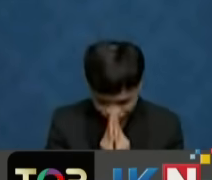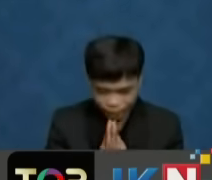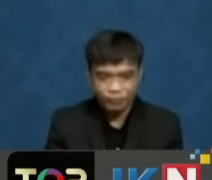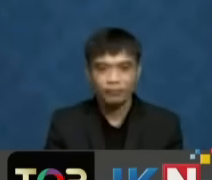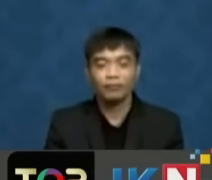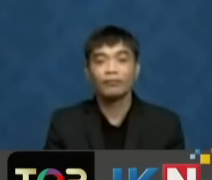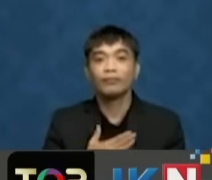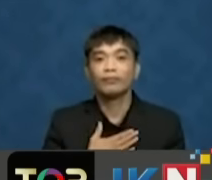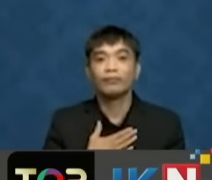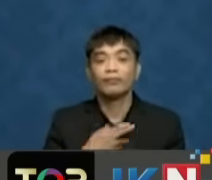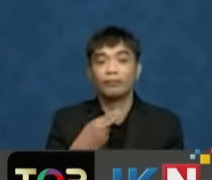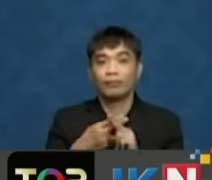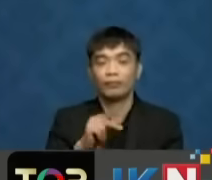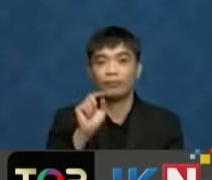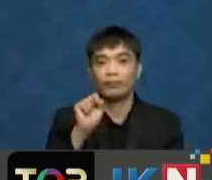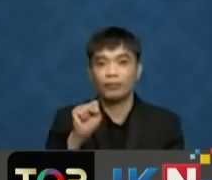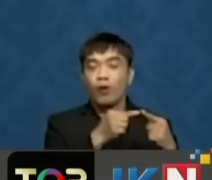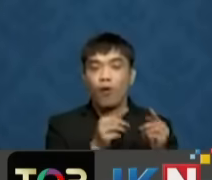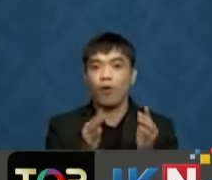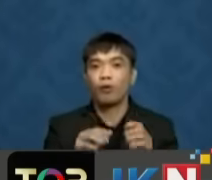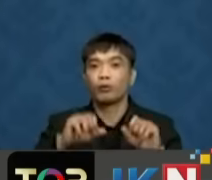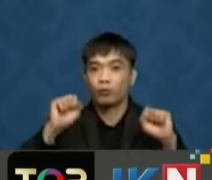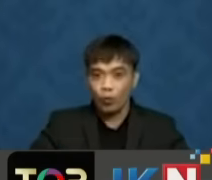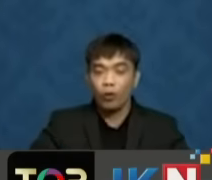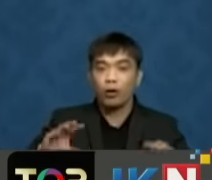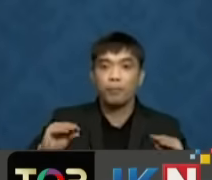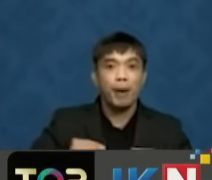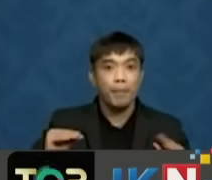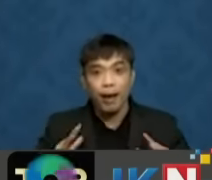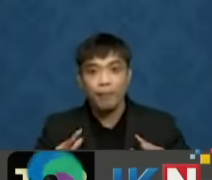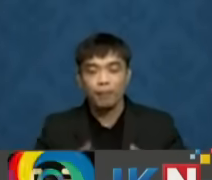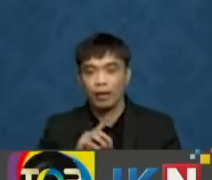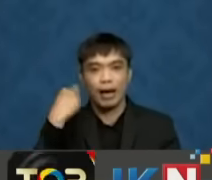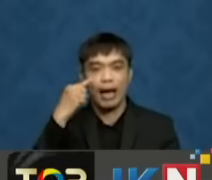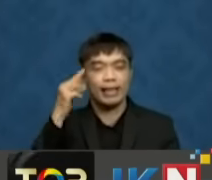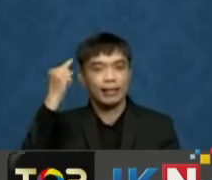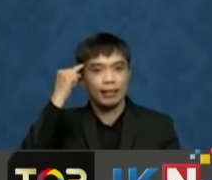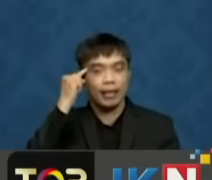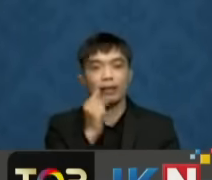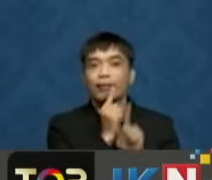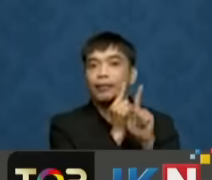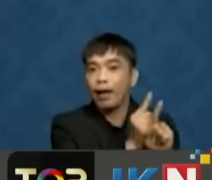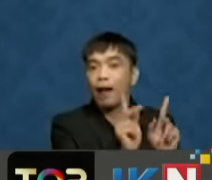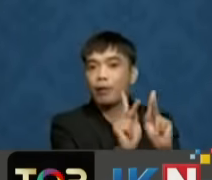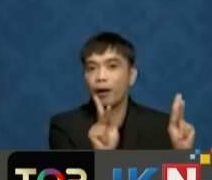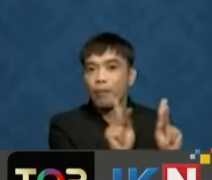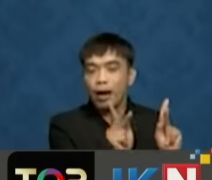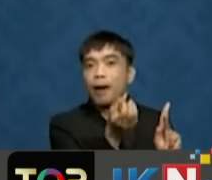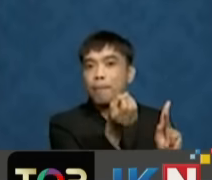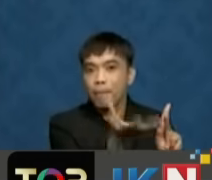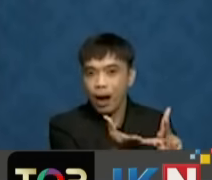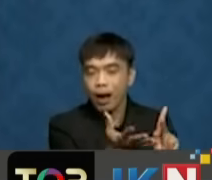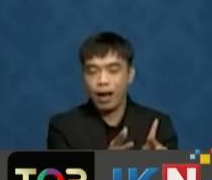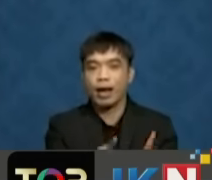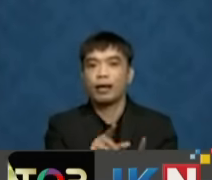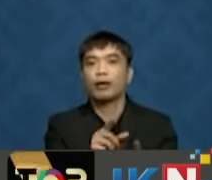ต่ำต่อเนื่องจนถึงขั้นติดลบราคาทรัพย์สินทั้งอสังหาริมทรัพย์หุ้นธนบัตรไม่ขยับปรับตัวขึ้นเ